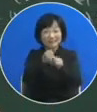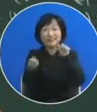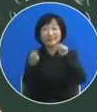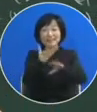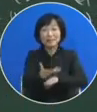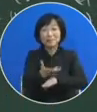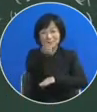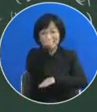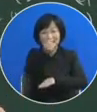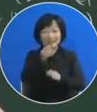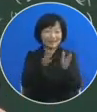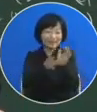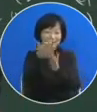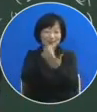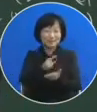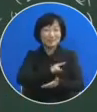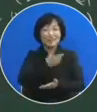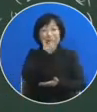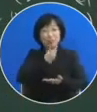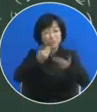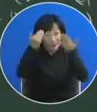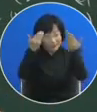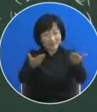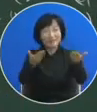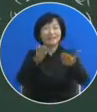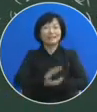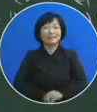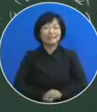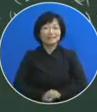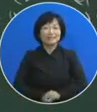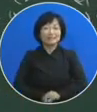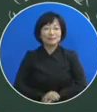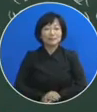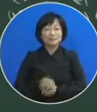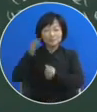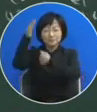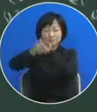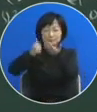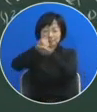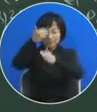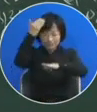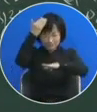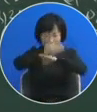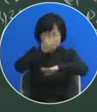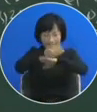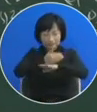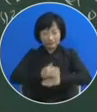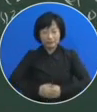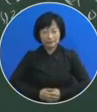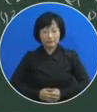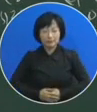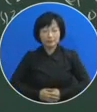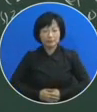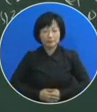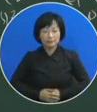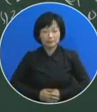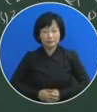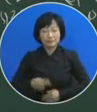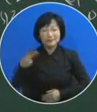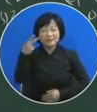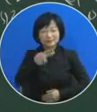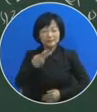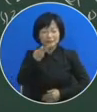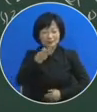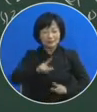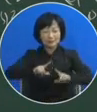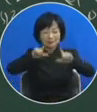이름으로 축원합니다. Grabbing hold of the covenant, may you receive great answers in the name of our Lord Jesus. 하나님께 감사드립니다. We give thanks to God.